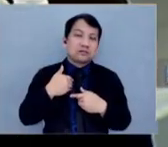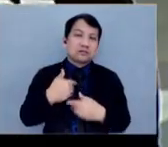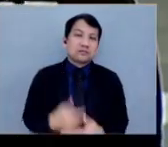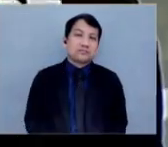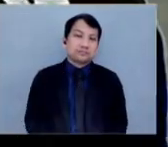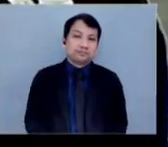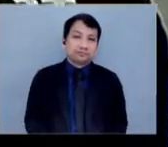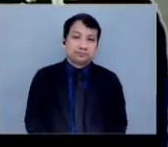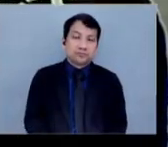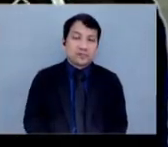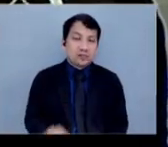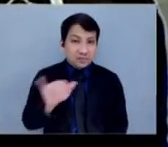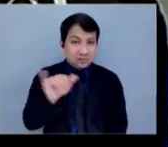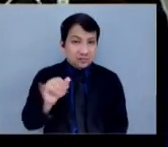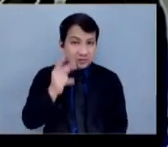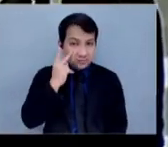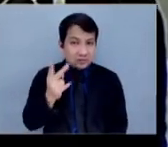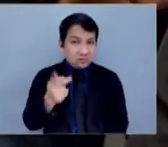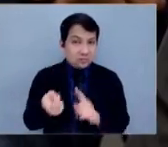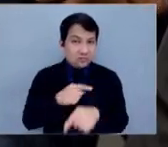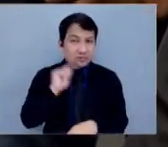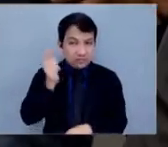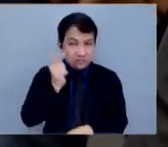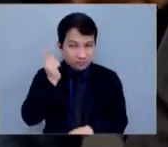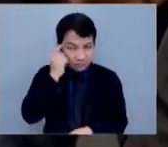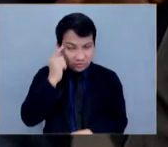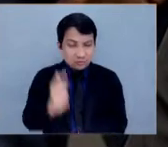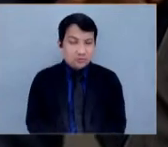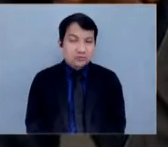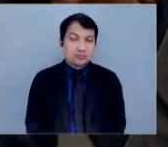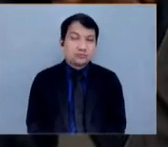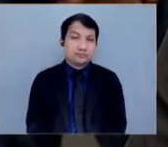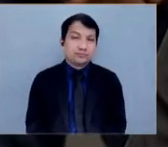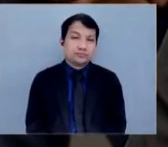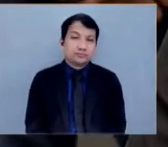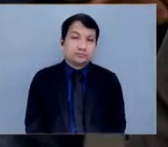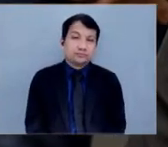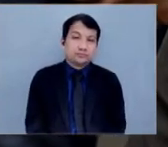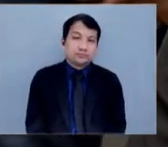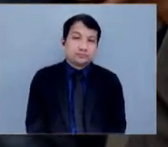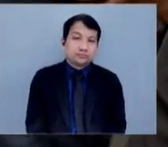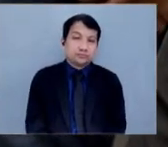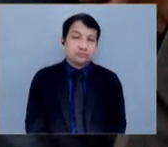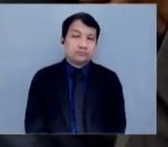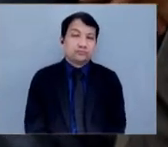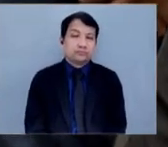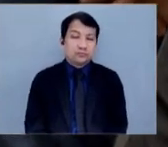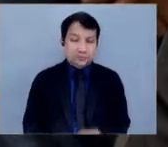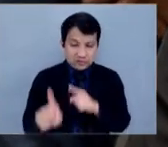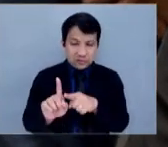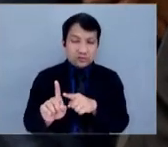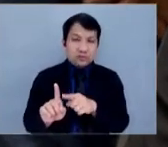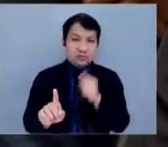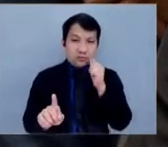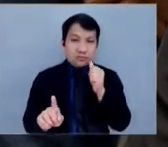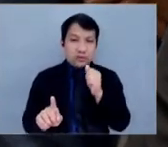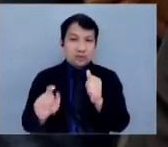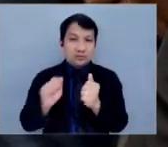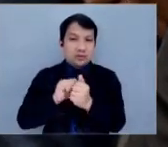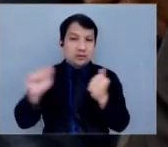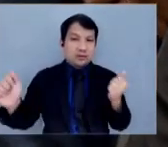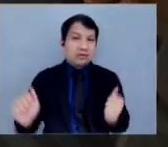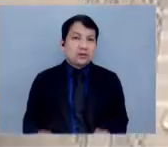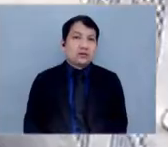partikular yung mga taga-gobyerno paman din. Itong babaeng ito ay malayong kamag-anak o kamag-anak ng